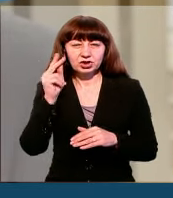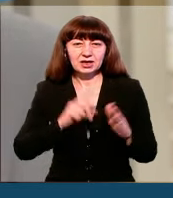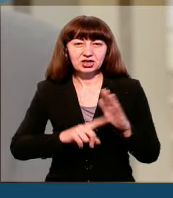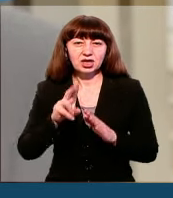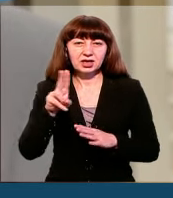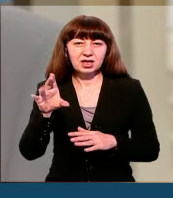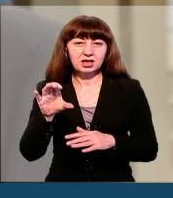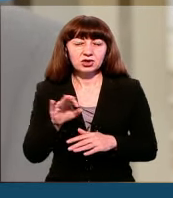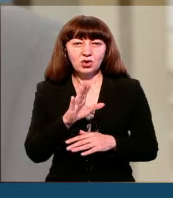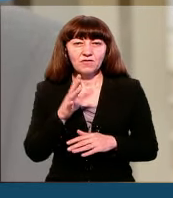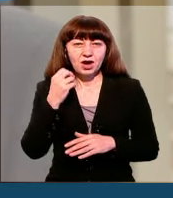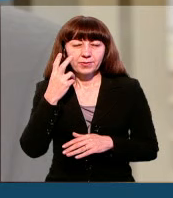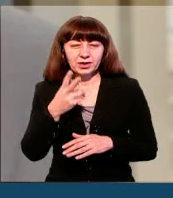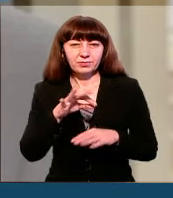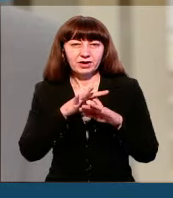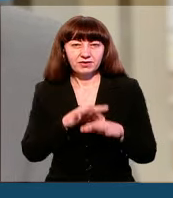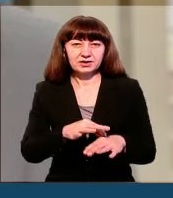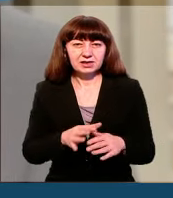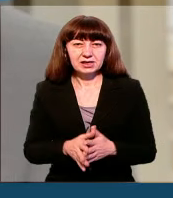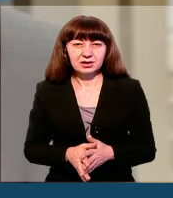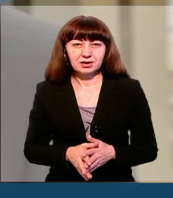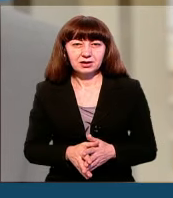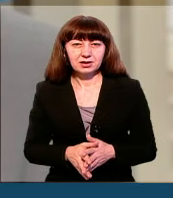начальных классов. В обеденное время мы проводили